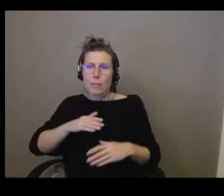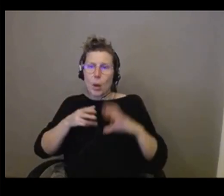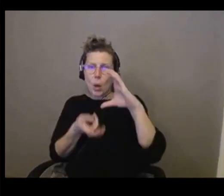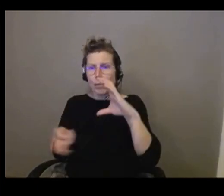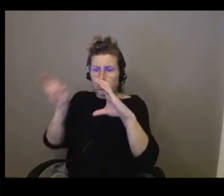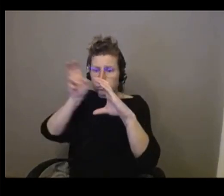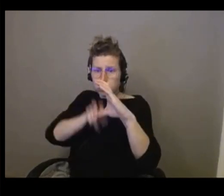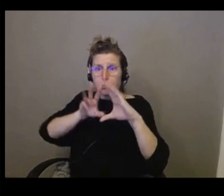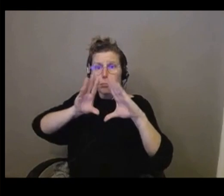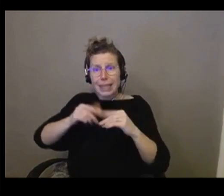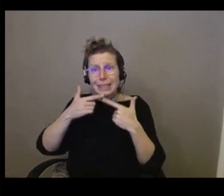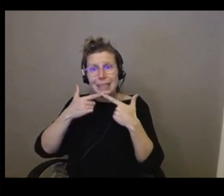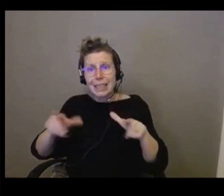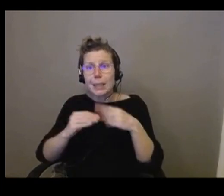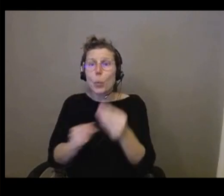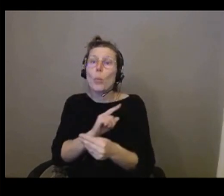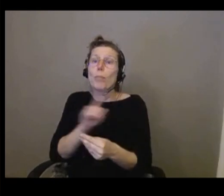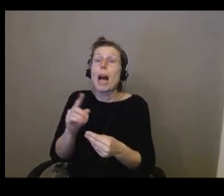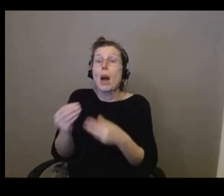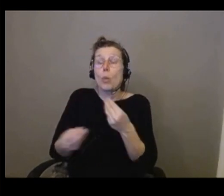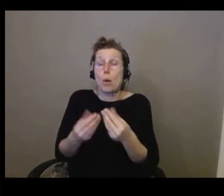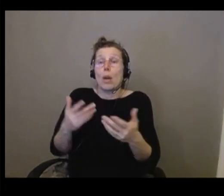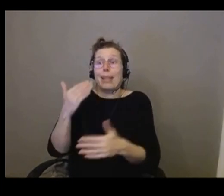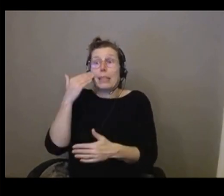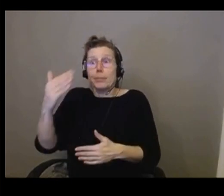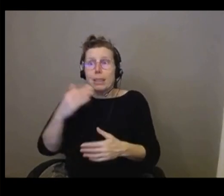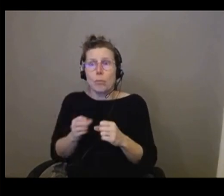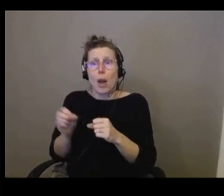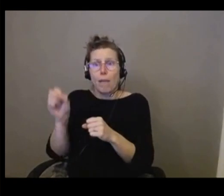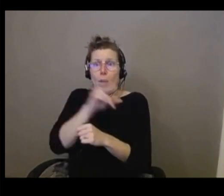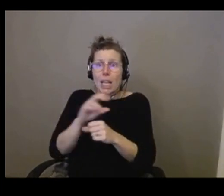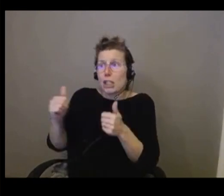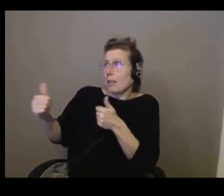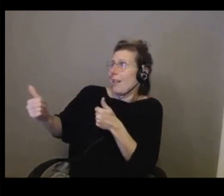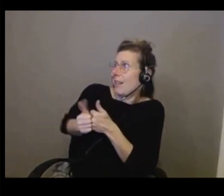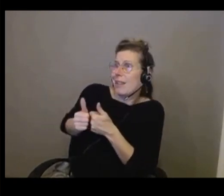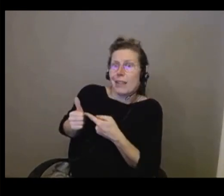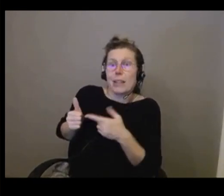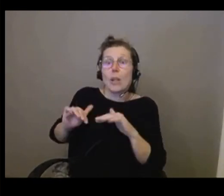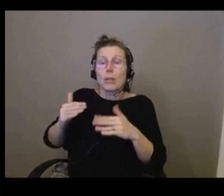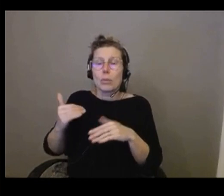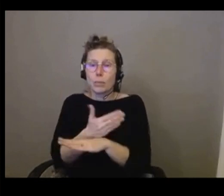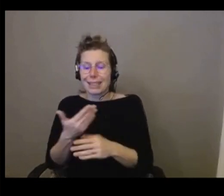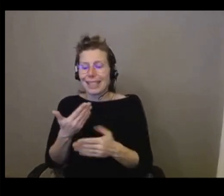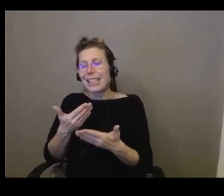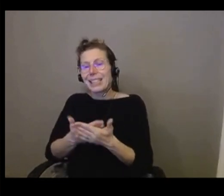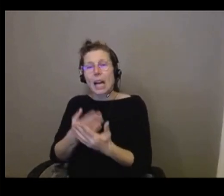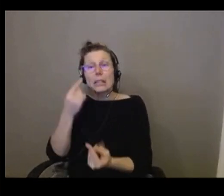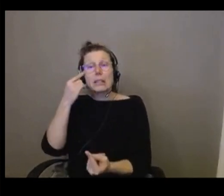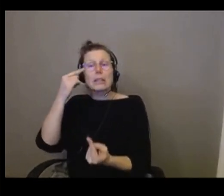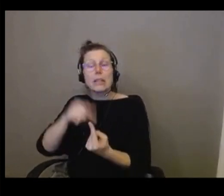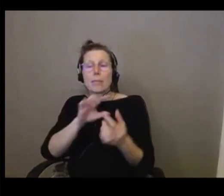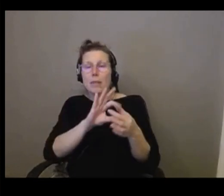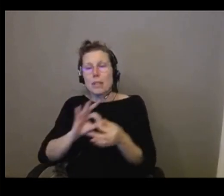quelqu'un? Ça, c'est une autre question qui... Évidemment que ça, c'est des sujets plutôt autour de l'innovation qui ne sont pas